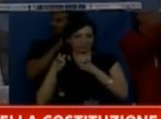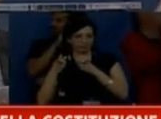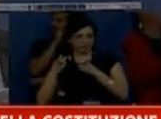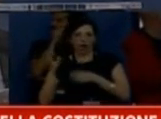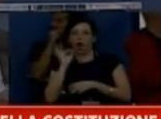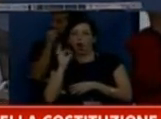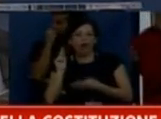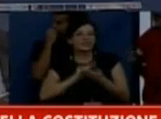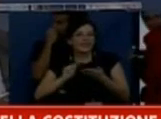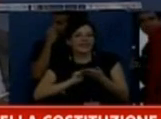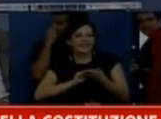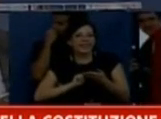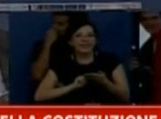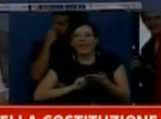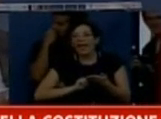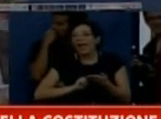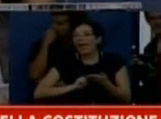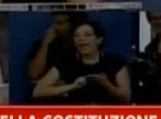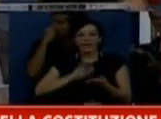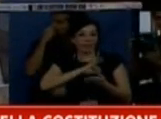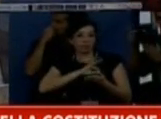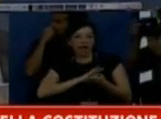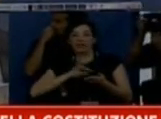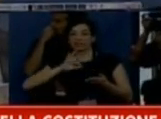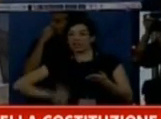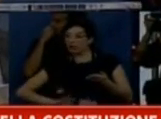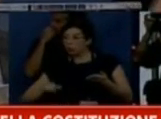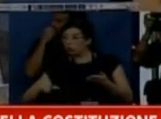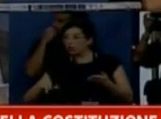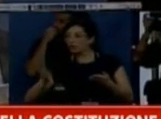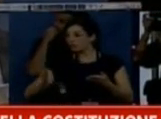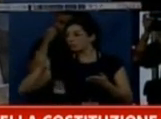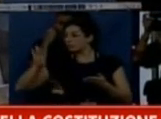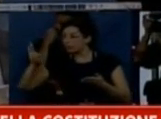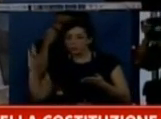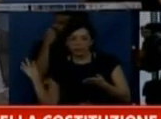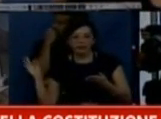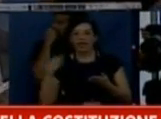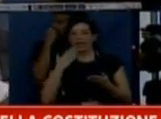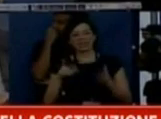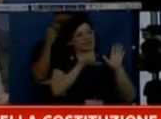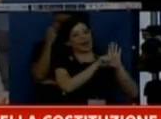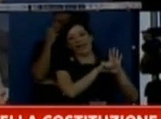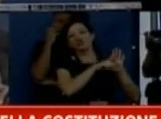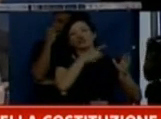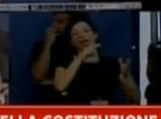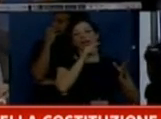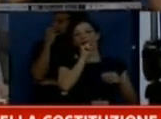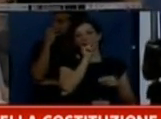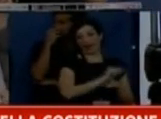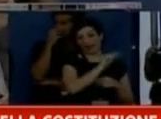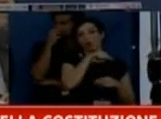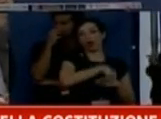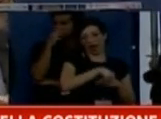delle segreterie che nominano i loro deputati e senatori con la legge elettorale che abbiamo.